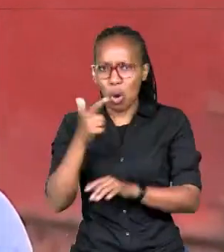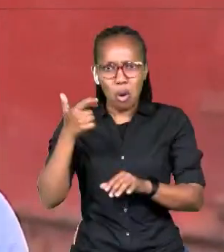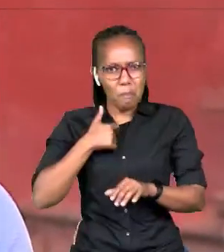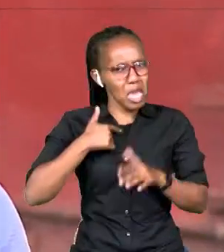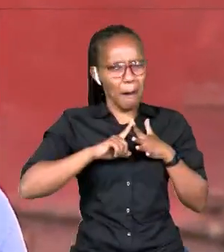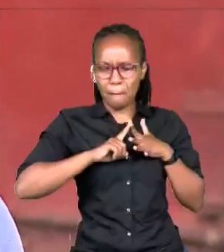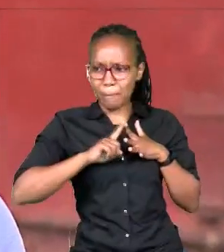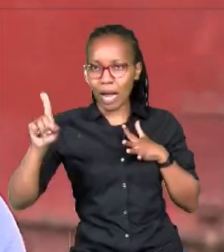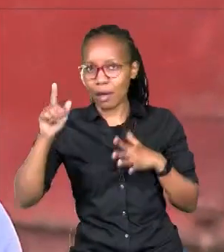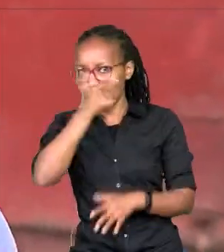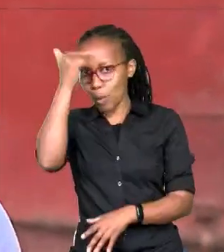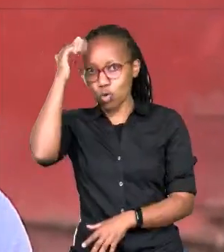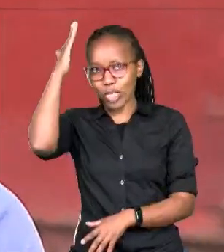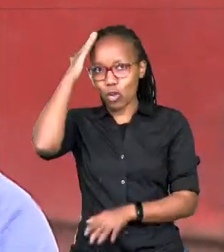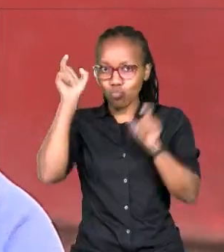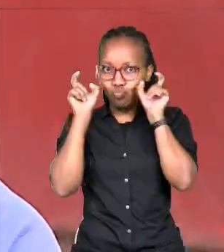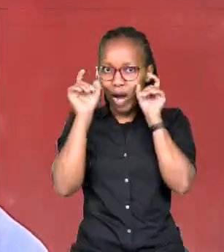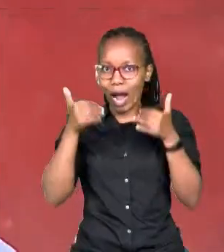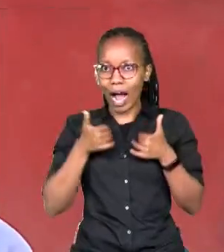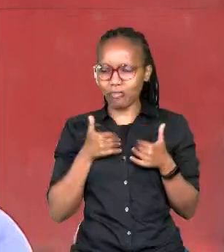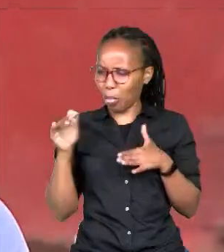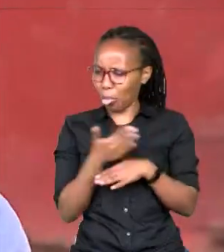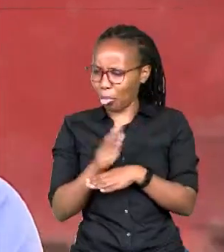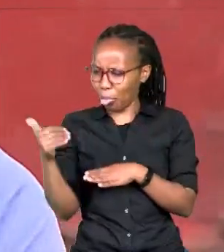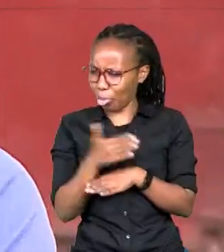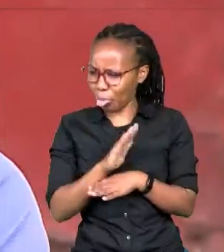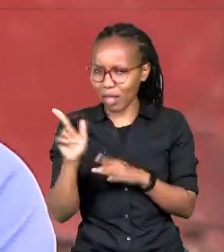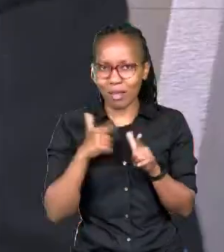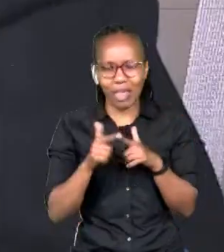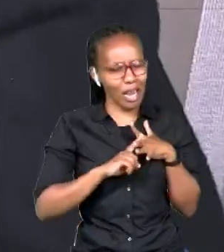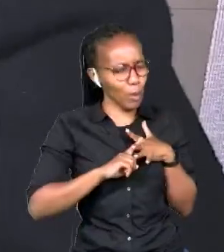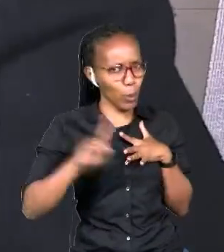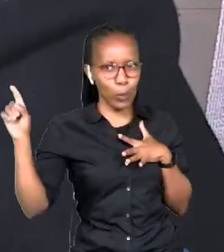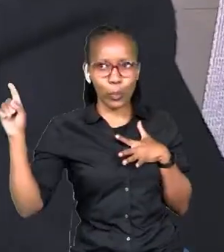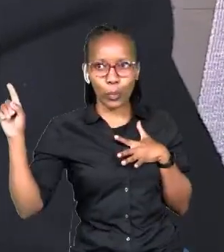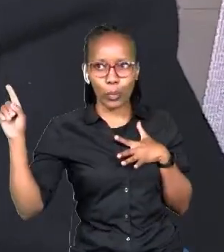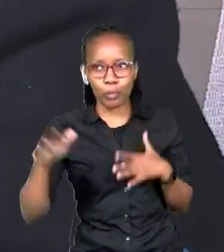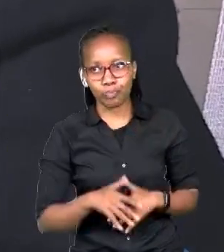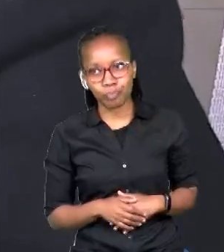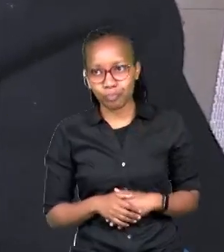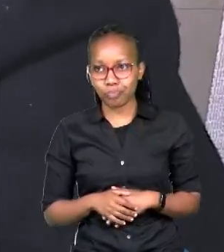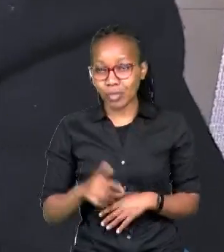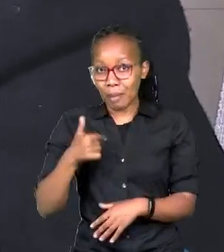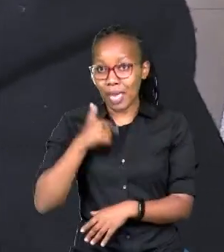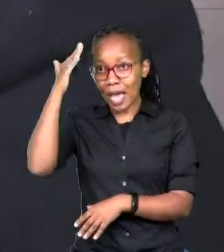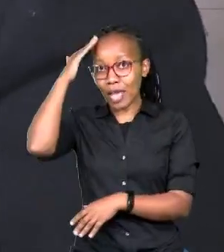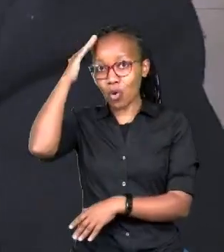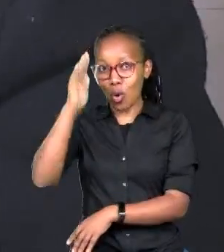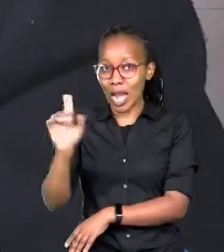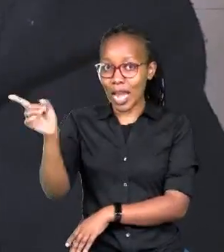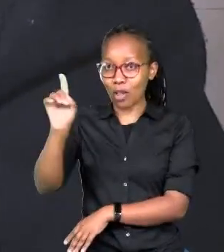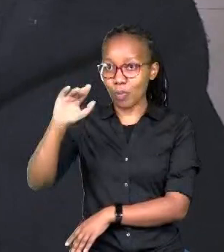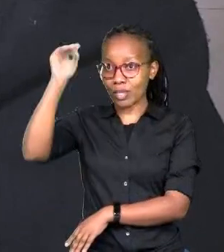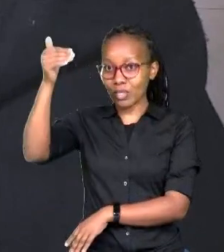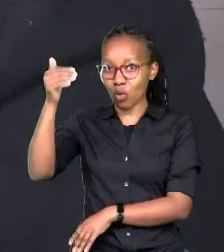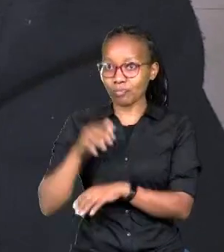already hali yangu venye iko. Nampeleka peleka tu hivi inaisha hivyo. Growing up, I've always known that Nairobi is among those cities